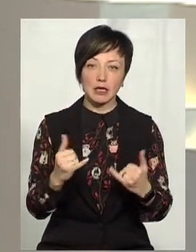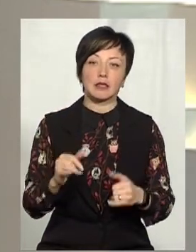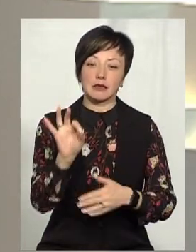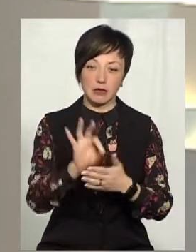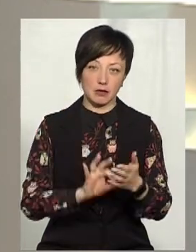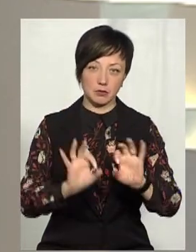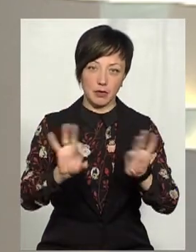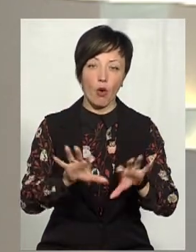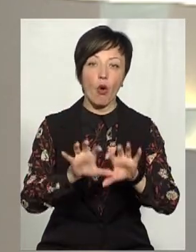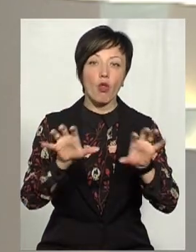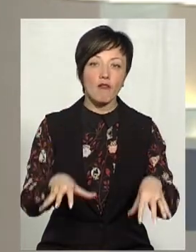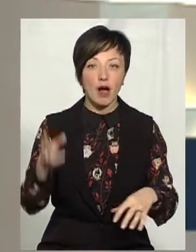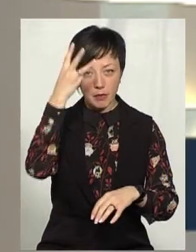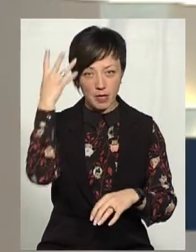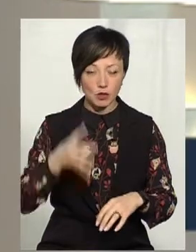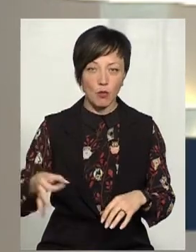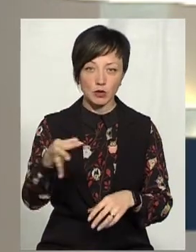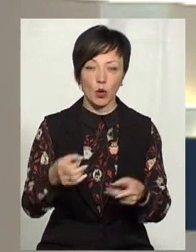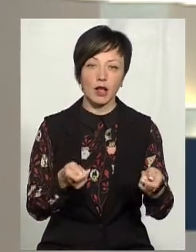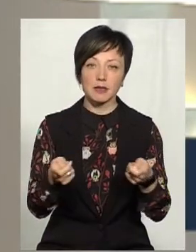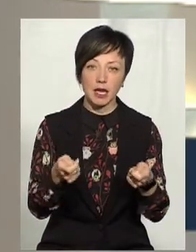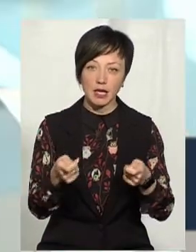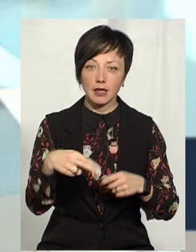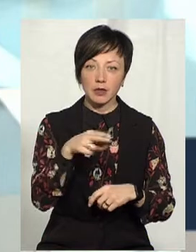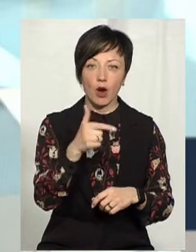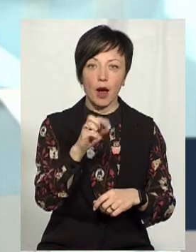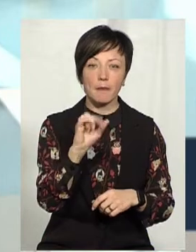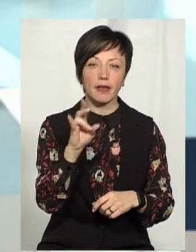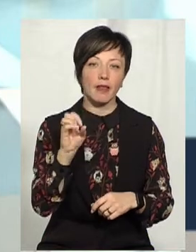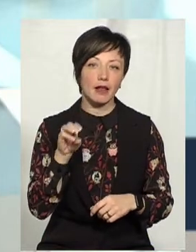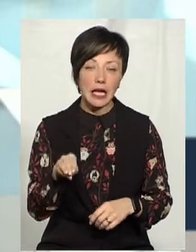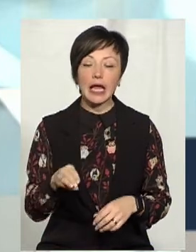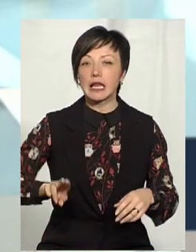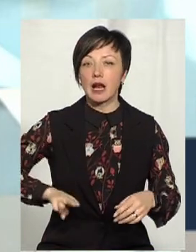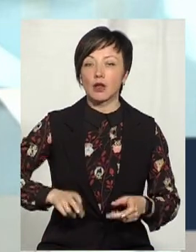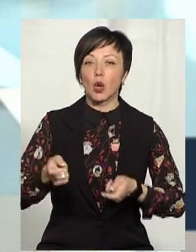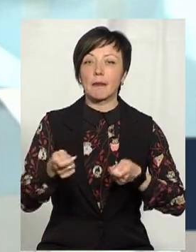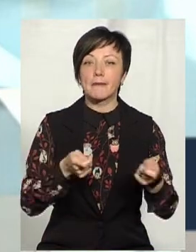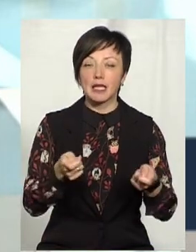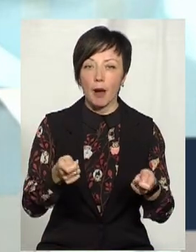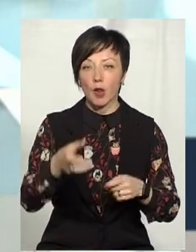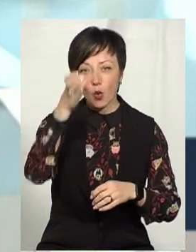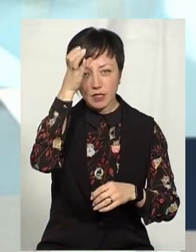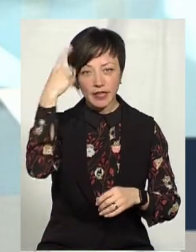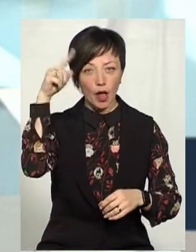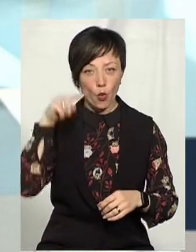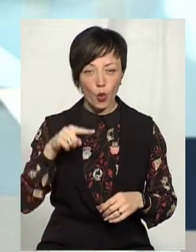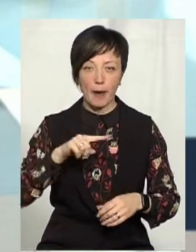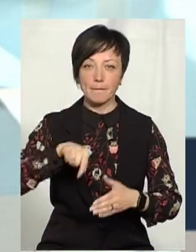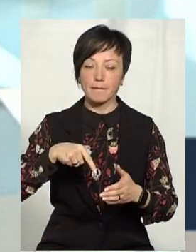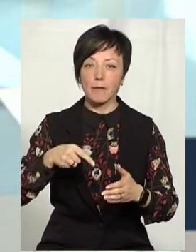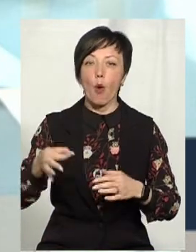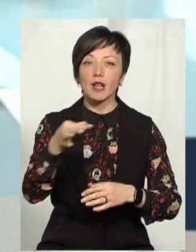перших вуст. Голова Хмельницької обласної державної адміністрації Дмитро Габінет і директор департаменту освіти і